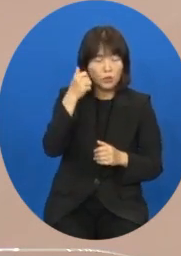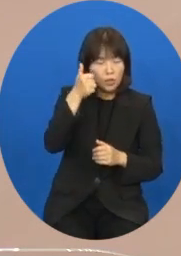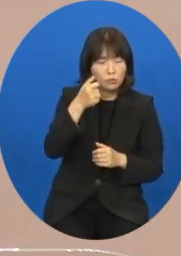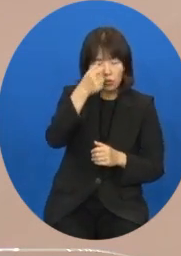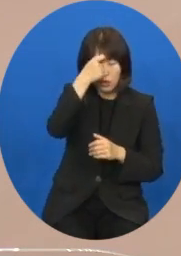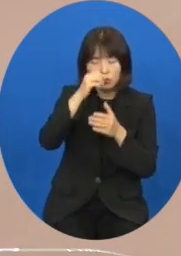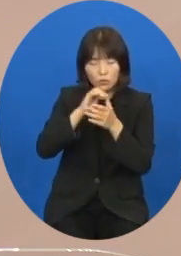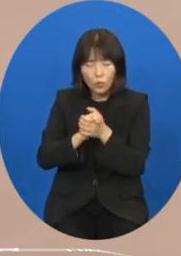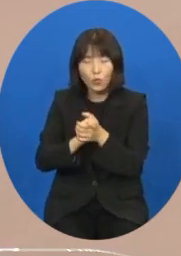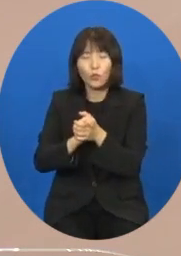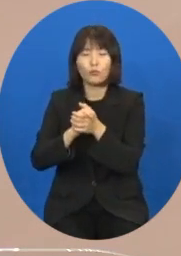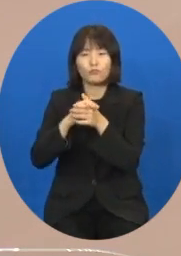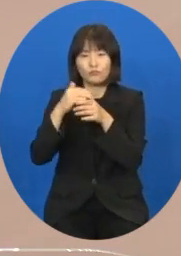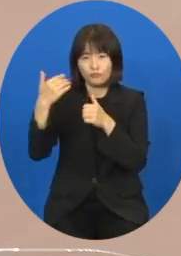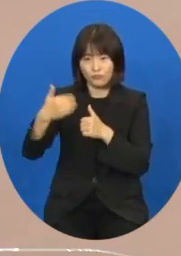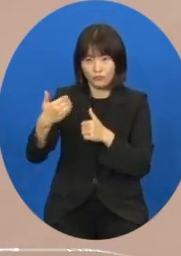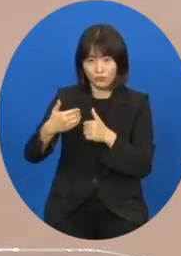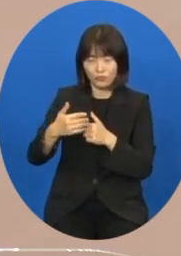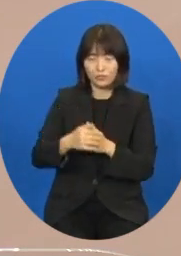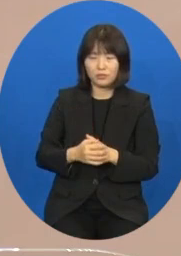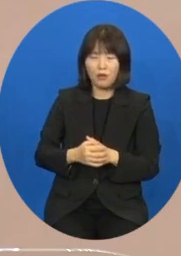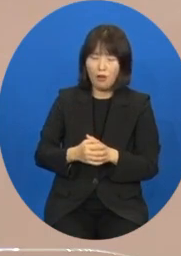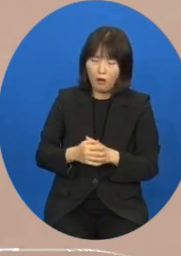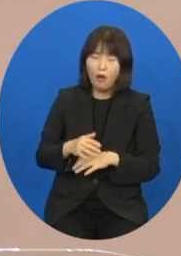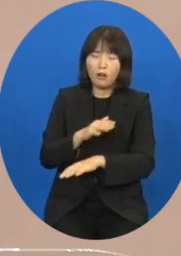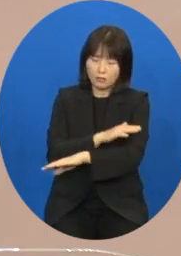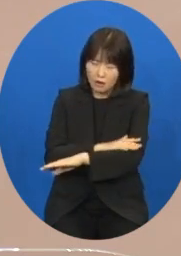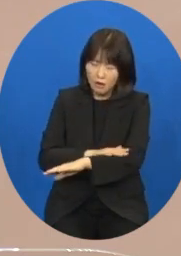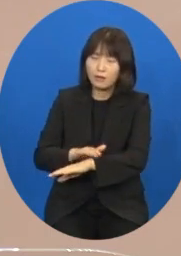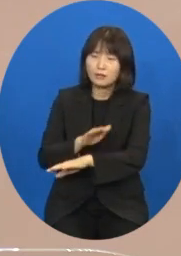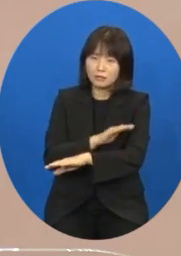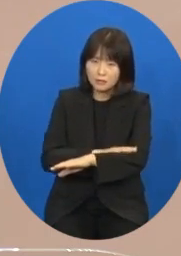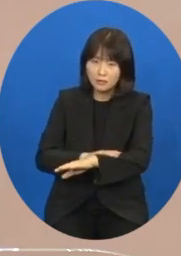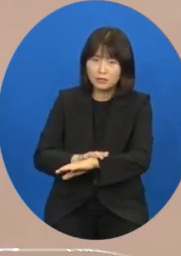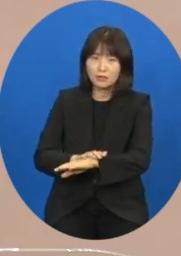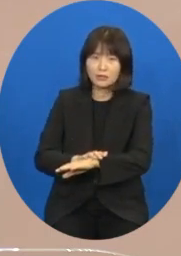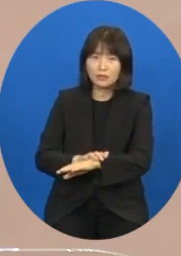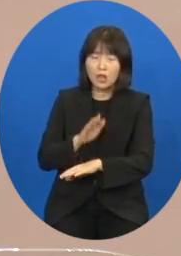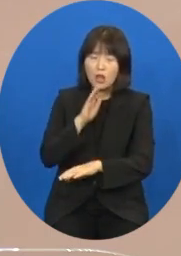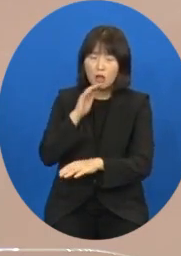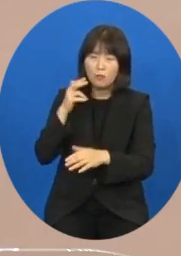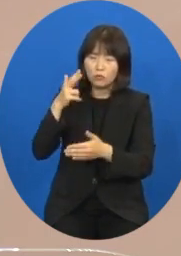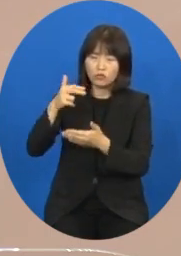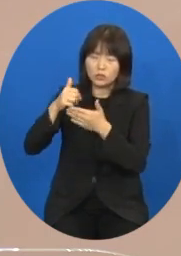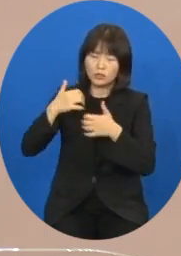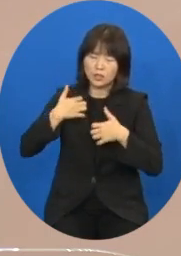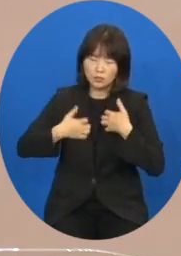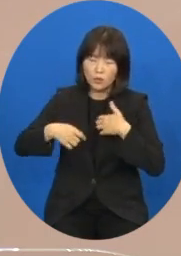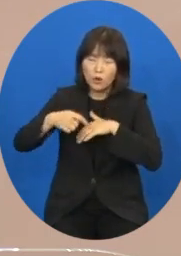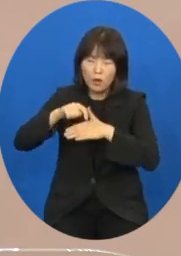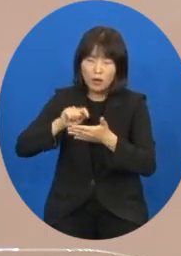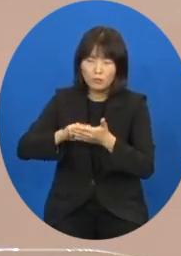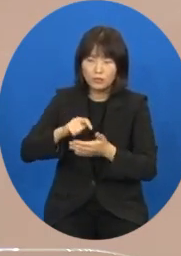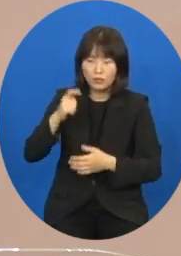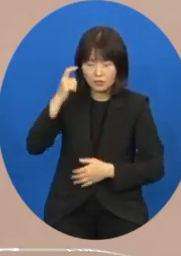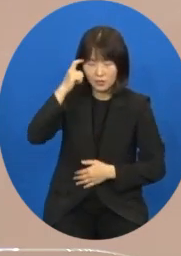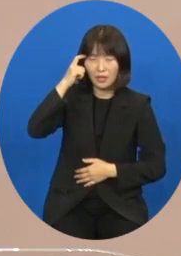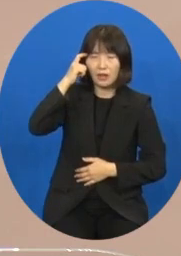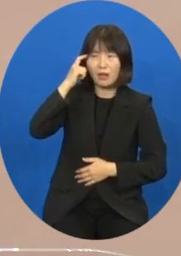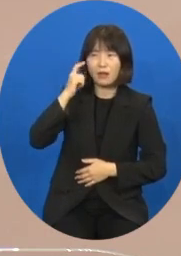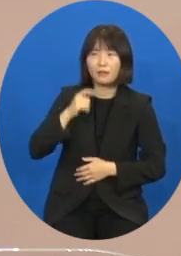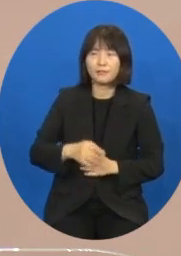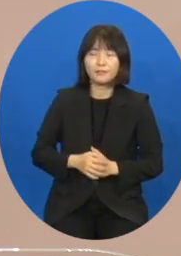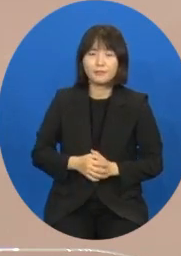거예요. 잘하셨다고 그랬습니다. 정말 주님이 기뻐하시는 마음이라고 생각이 들었습니다.